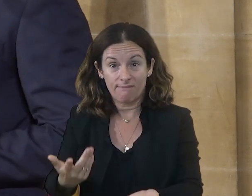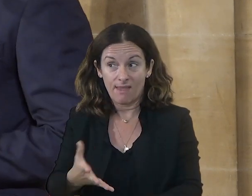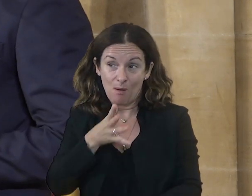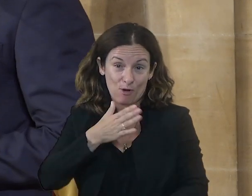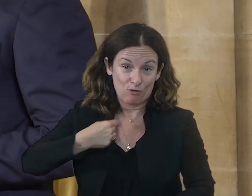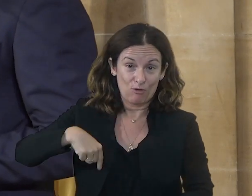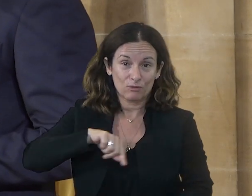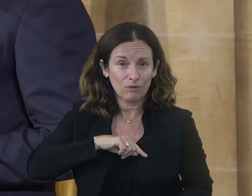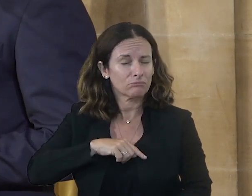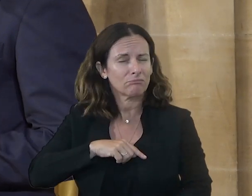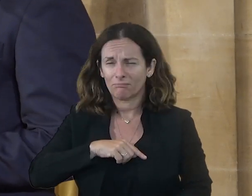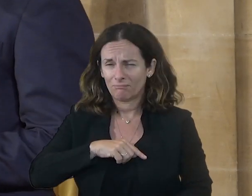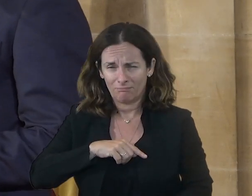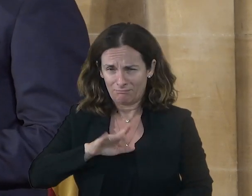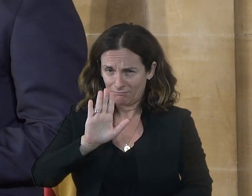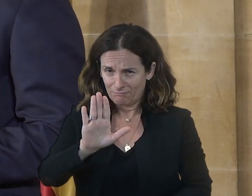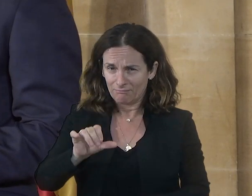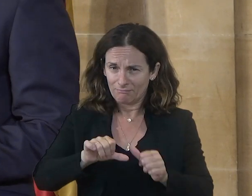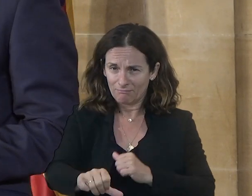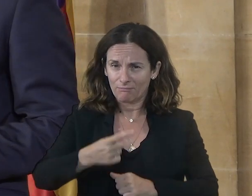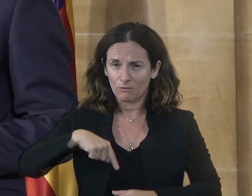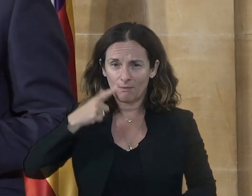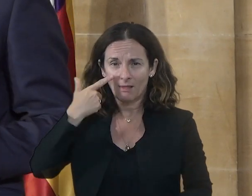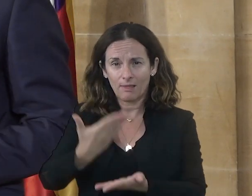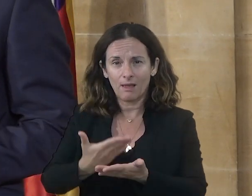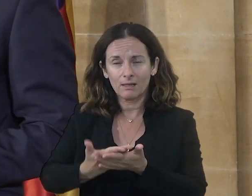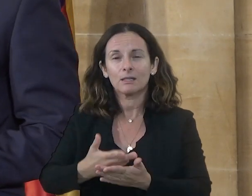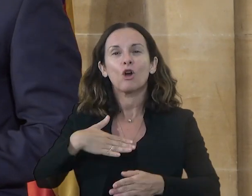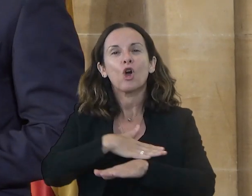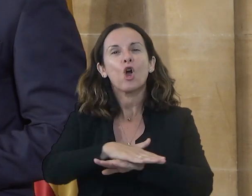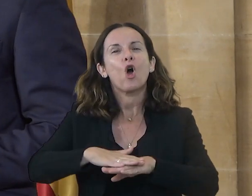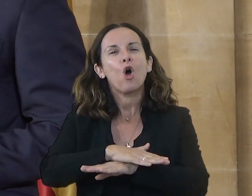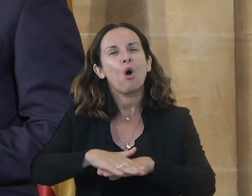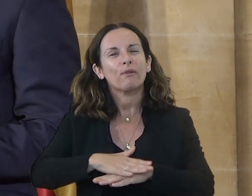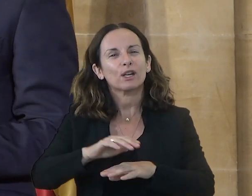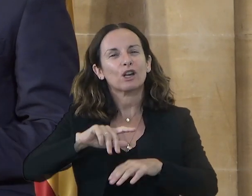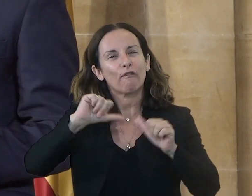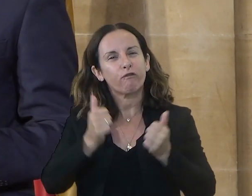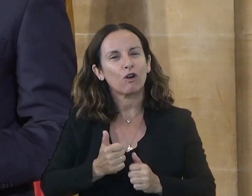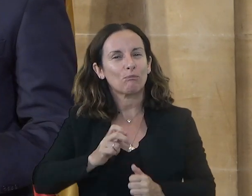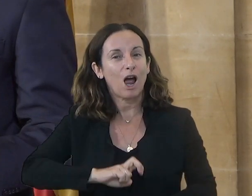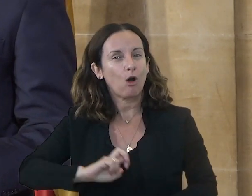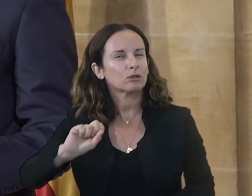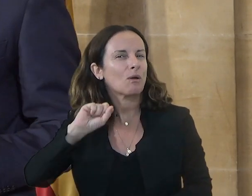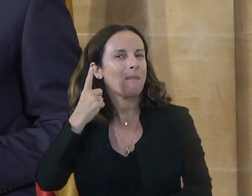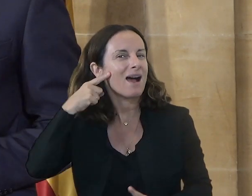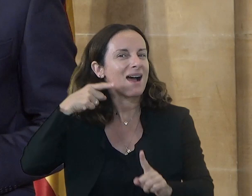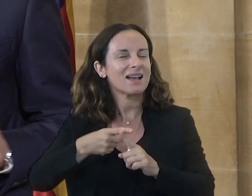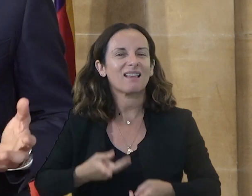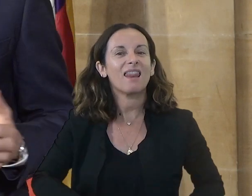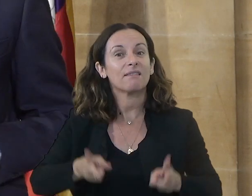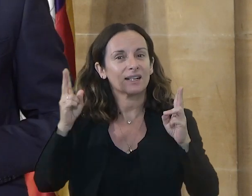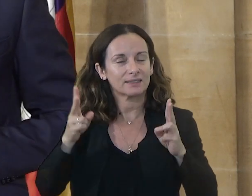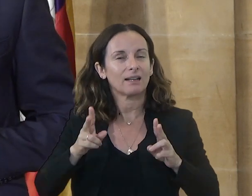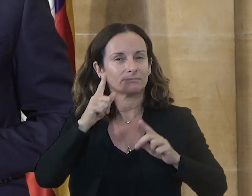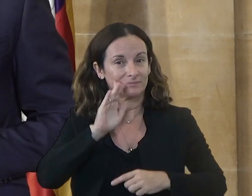partits polítics, nosaltres demostrarem que hi ha una altra manera de governar, sobretot en llibertat, i